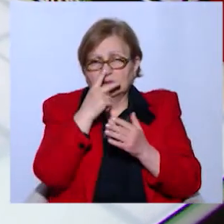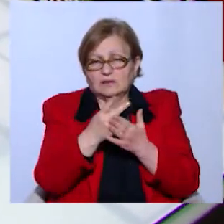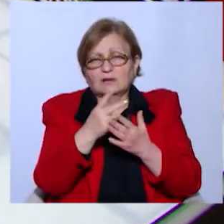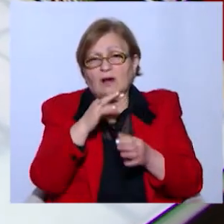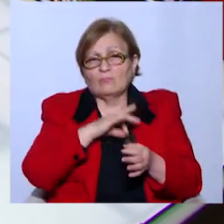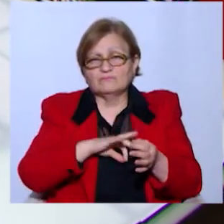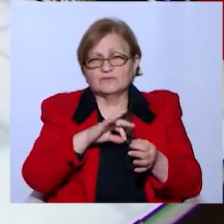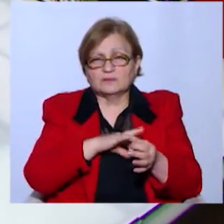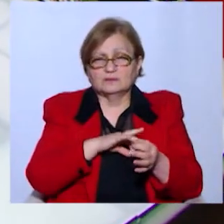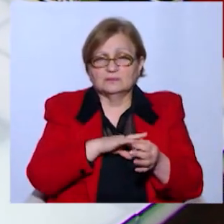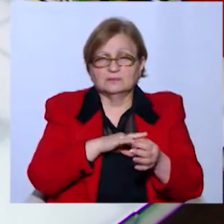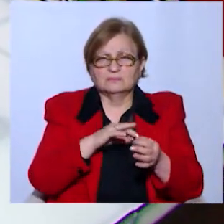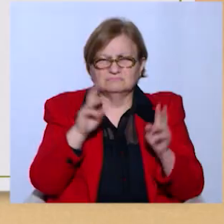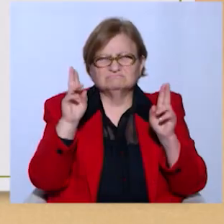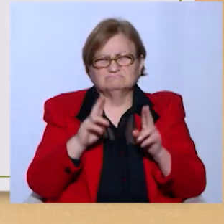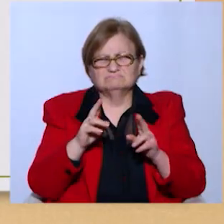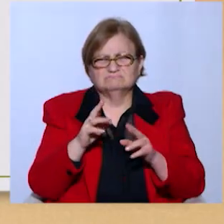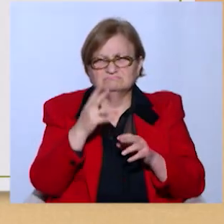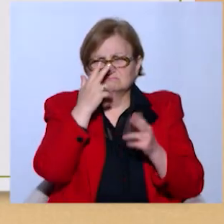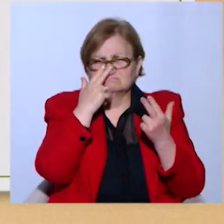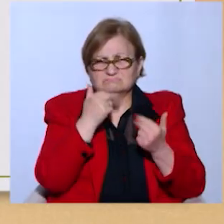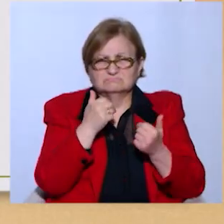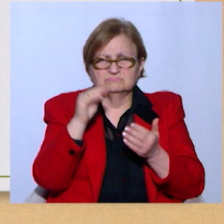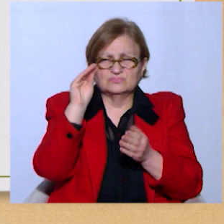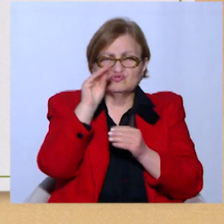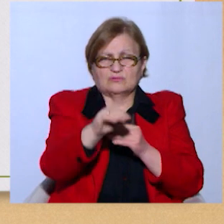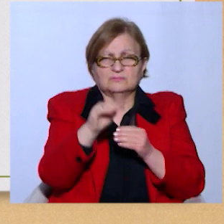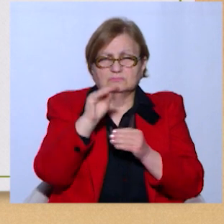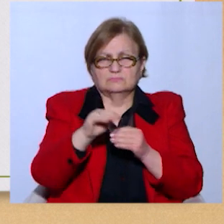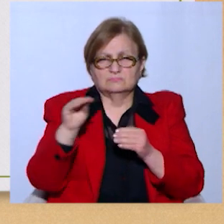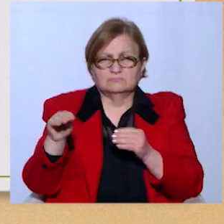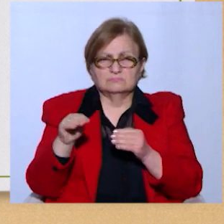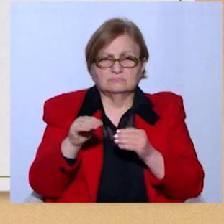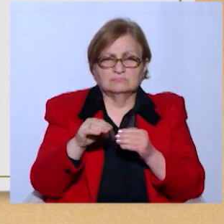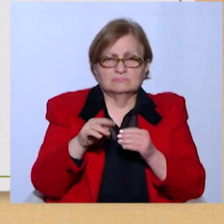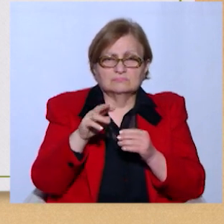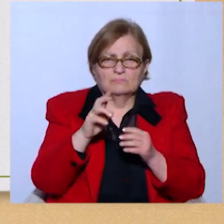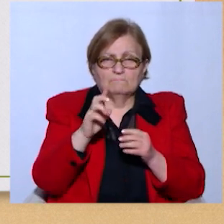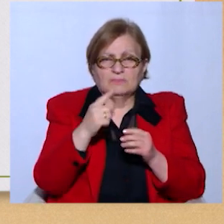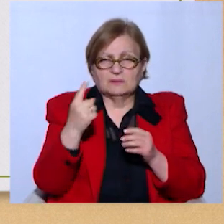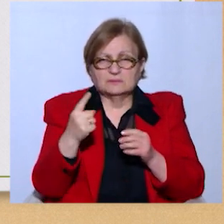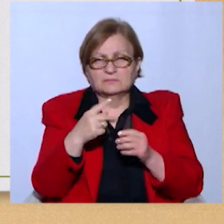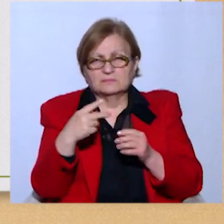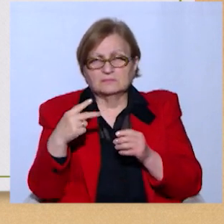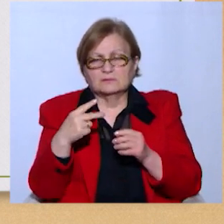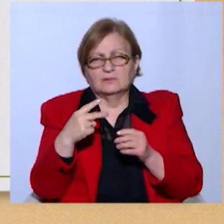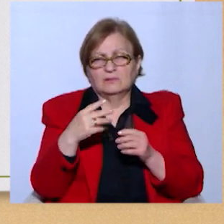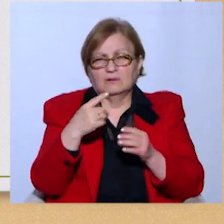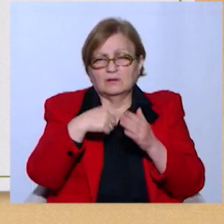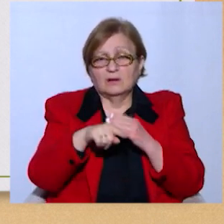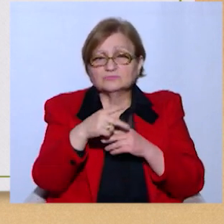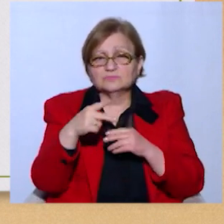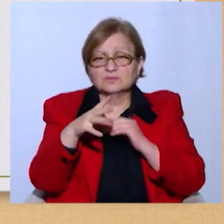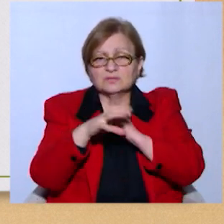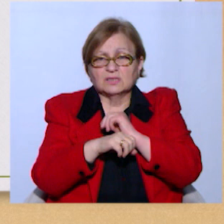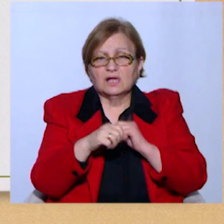გამოვიყენოთ სტანდარტული ფორმულა და ჩავსვათ, ჩასმით, ნუ b1, 1 და იმ მონაცემებში თუ ჩავსვათ, მიიღება, რომ ეს ჯამი